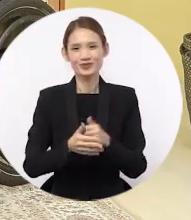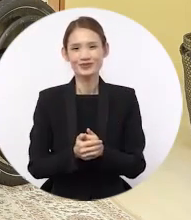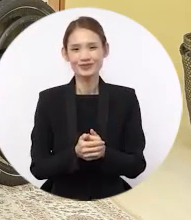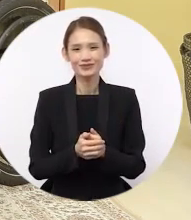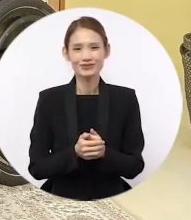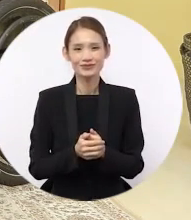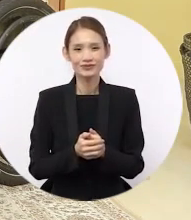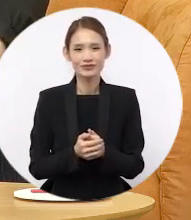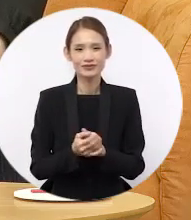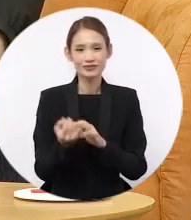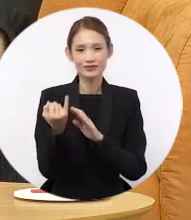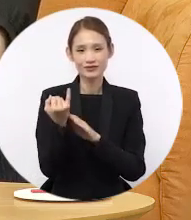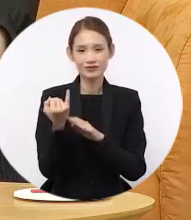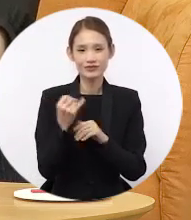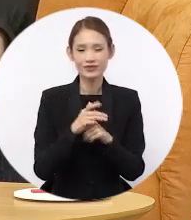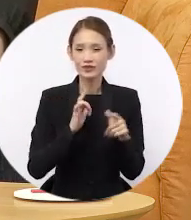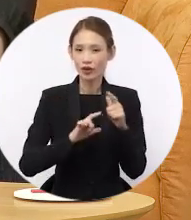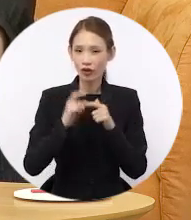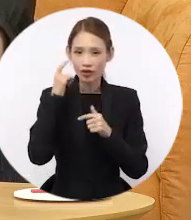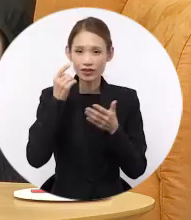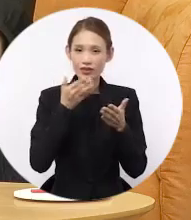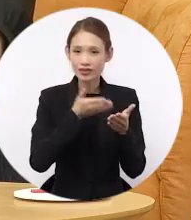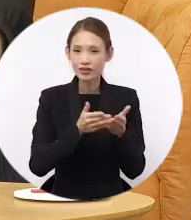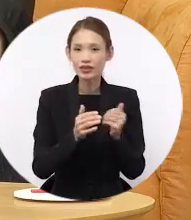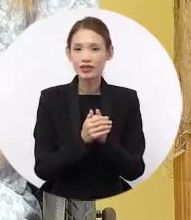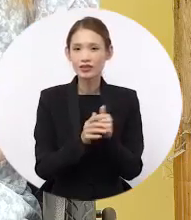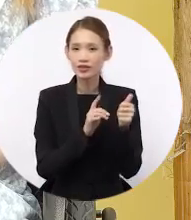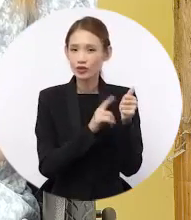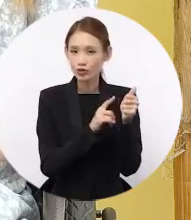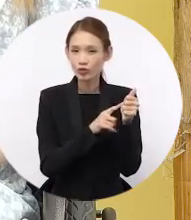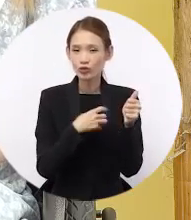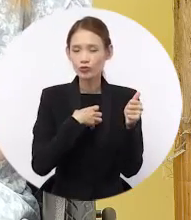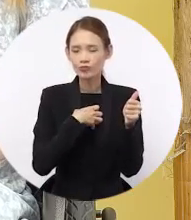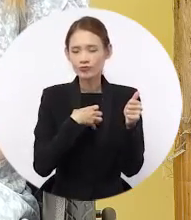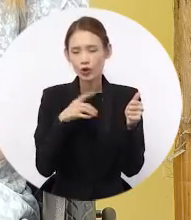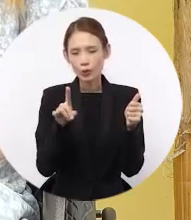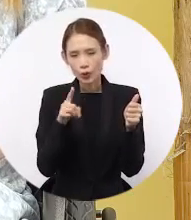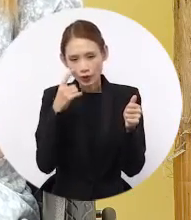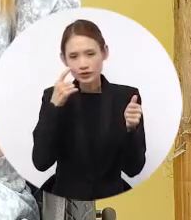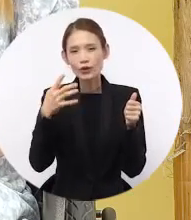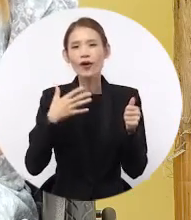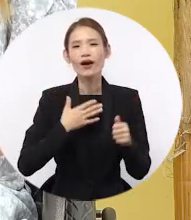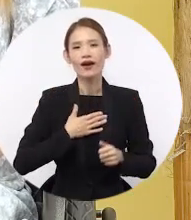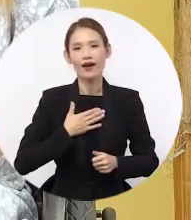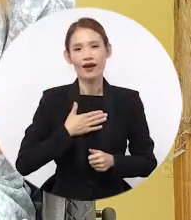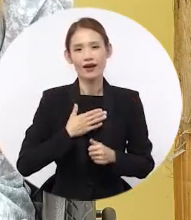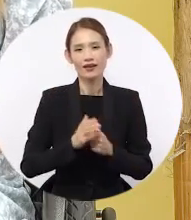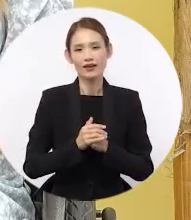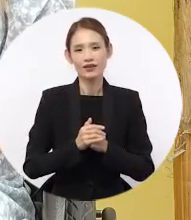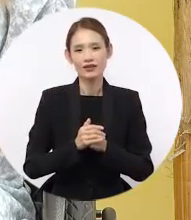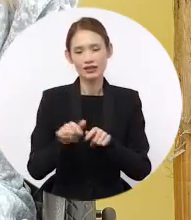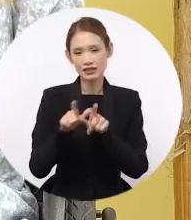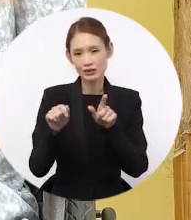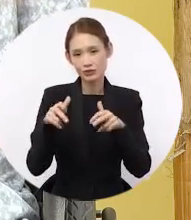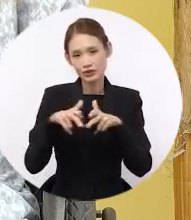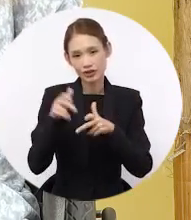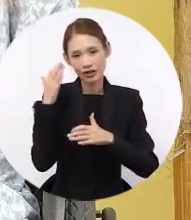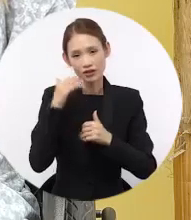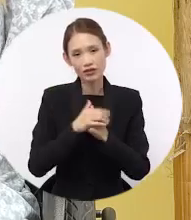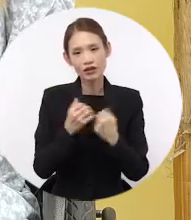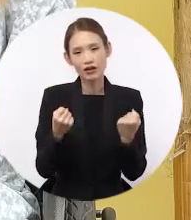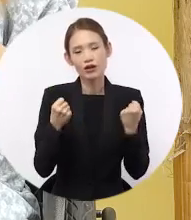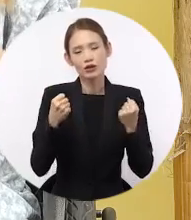주시길 바랍니다. 지훈님 또 여기 덧붙일 얘기 좀 있을까요? 아 근데 한솔님의 우려가 뭔지 너무 정확히 알겠어요. 그러니까 일부